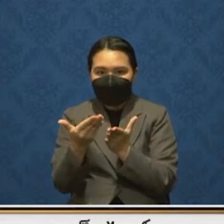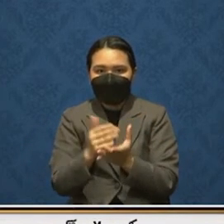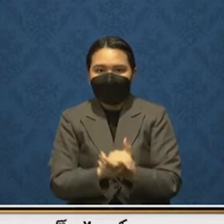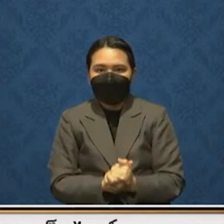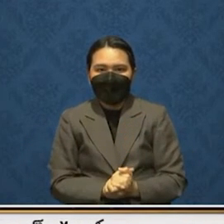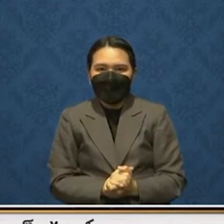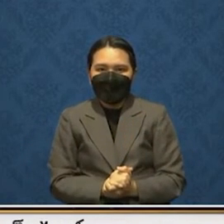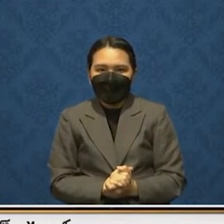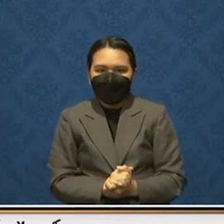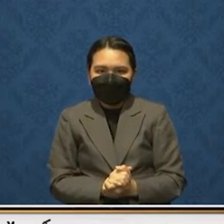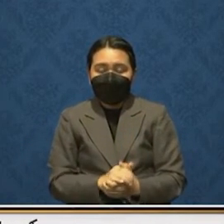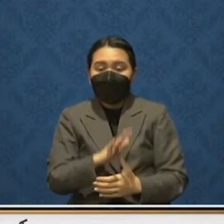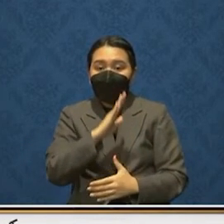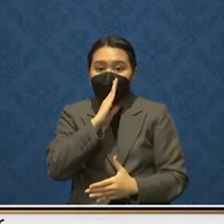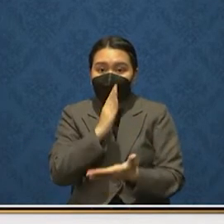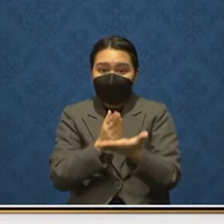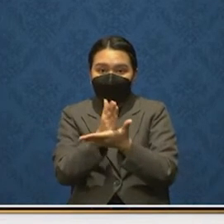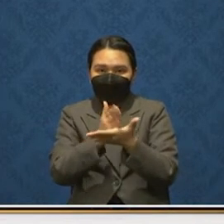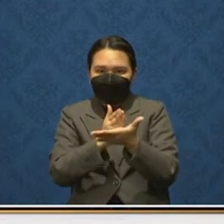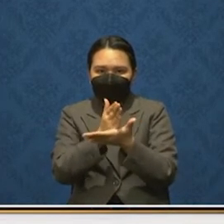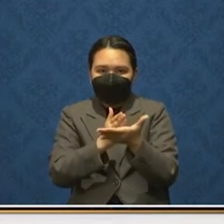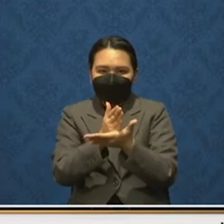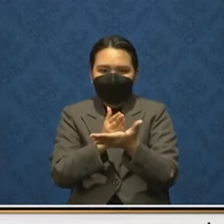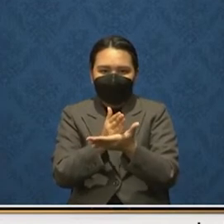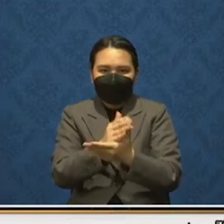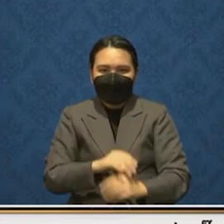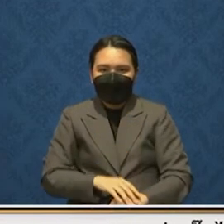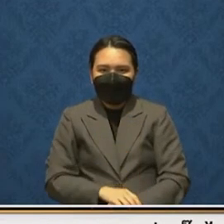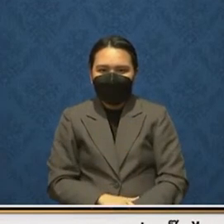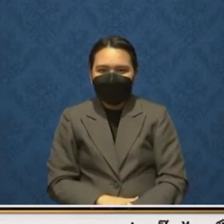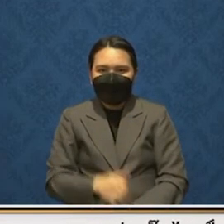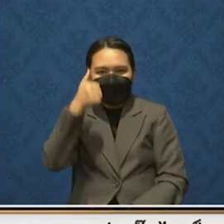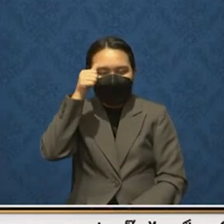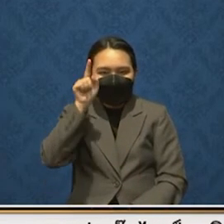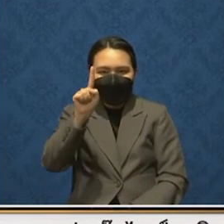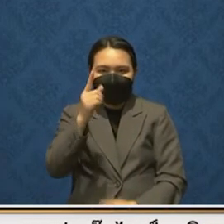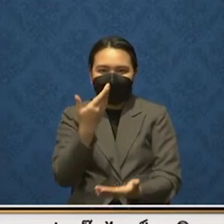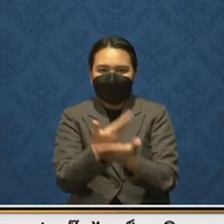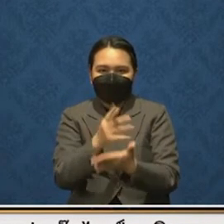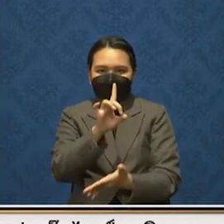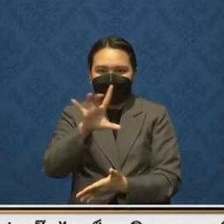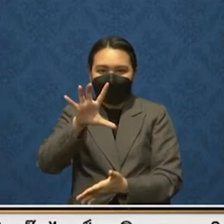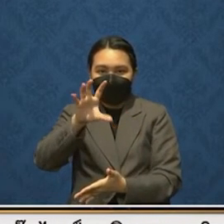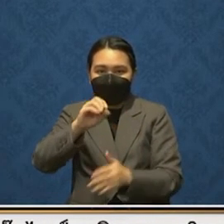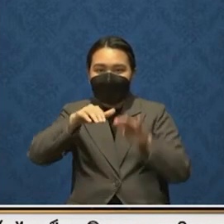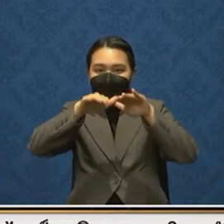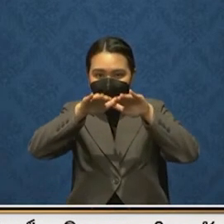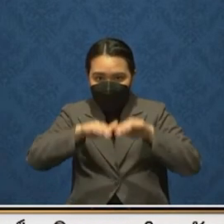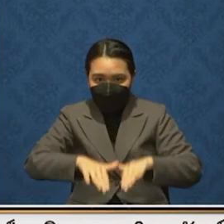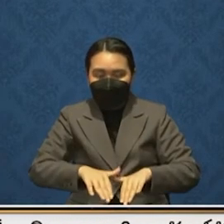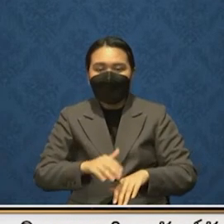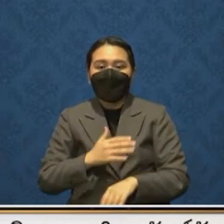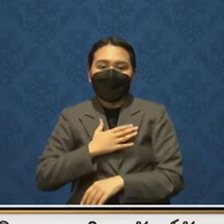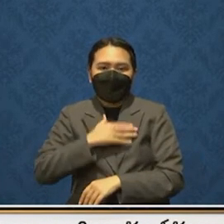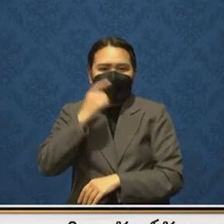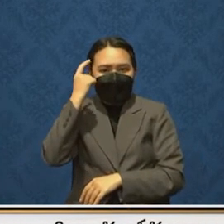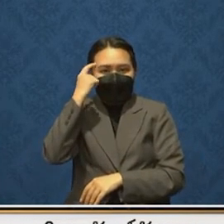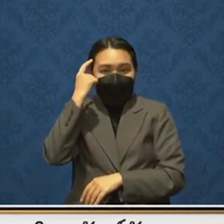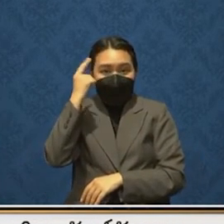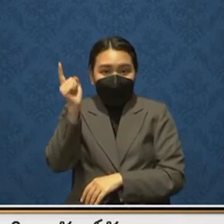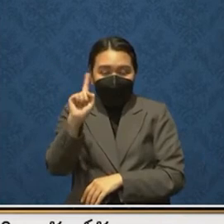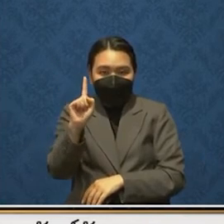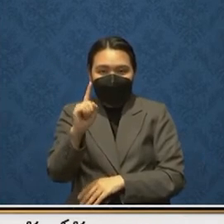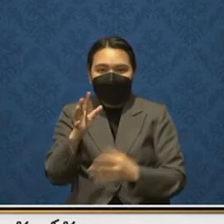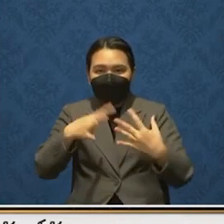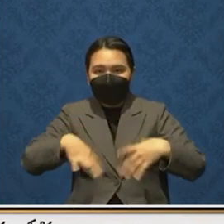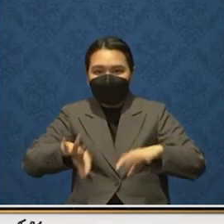5 รถคนลครึ่งรัจ่ายครึงหนึ่วันละไม่เกิน 150 บาทพวกนี้นะผมว่ามัไมมคลจะเป็